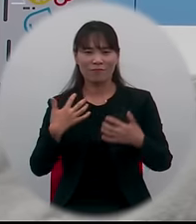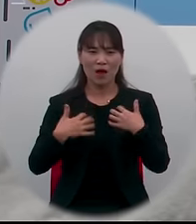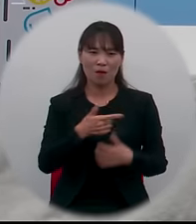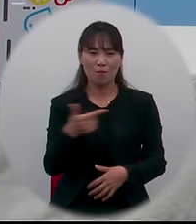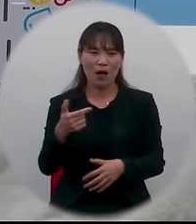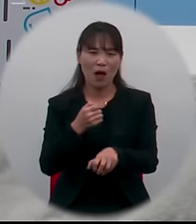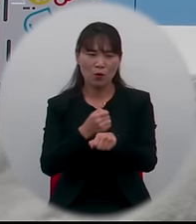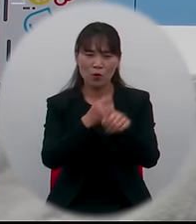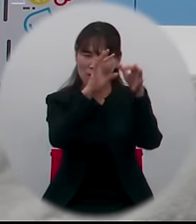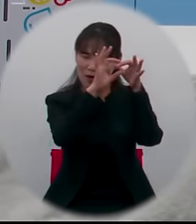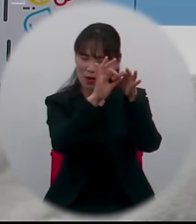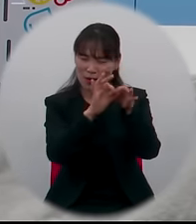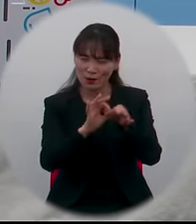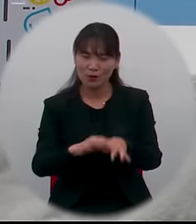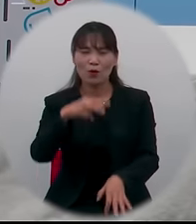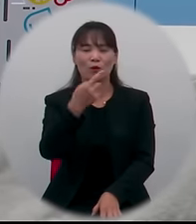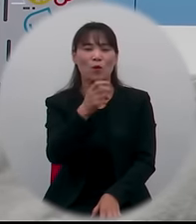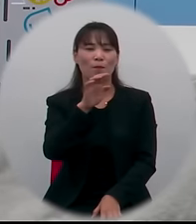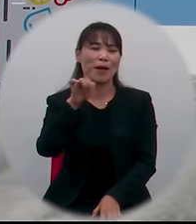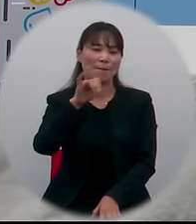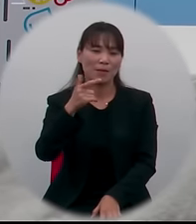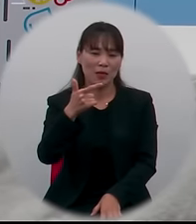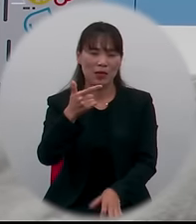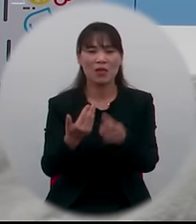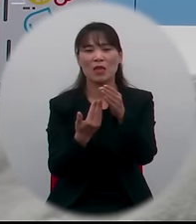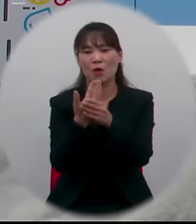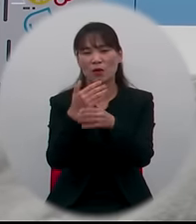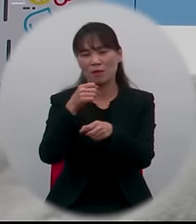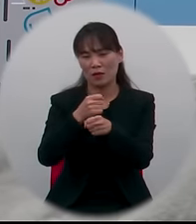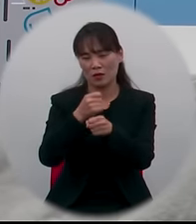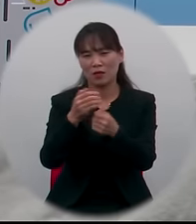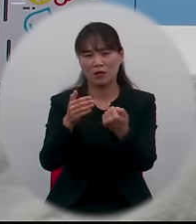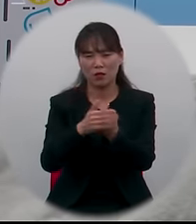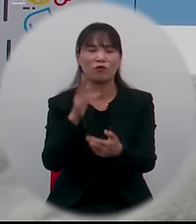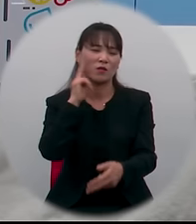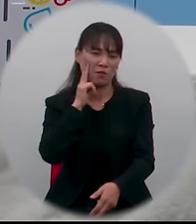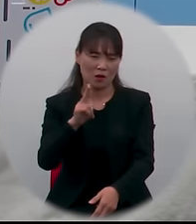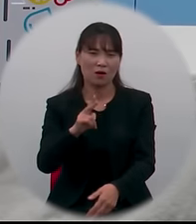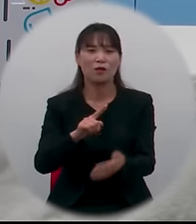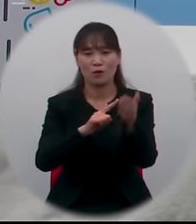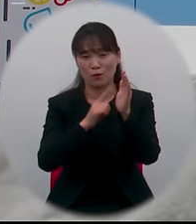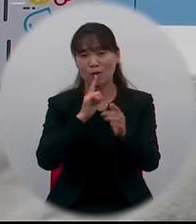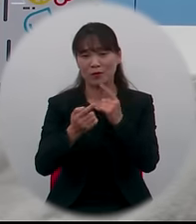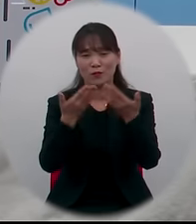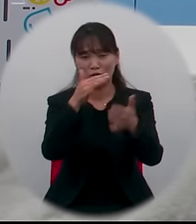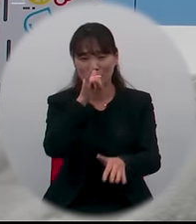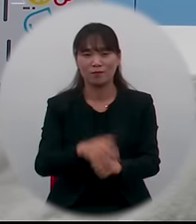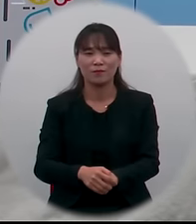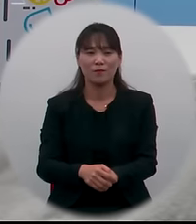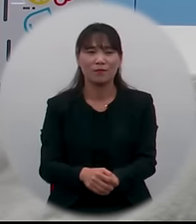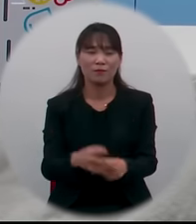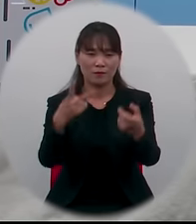끊임없이 도파민을 분출하게 만들어져 있기 때문에 더 심각하다고 할 수 있겠죠 두 번째 이유가